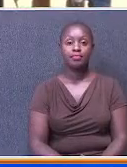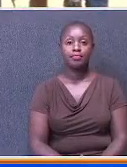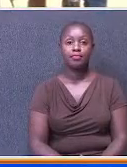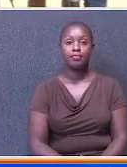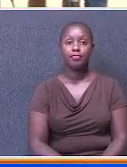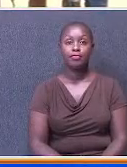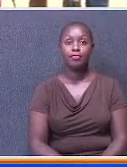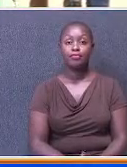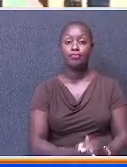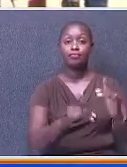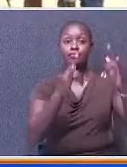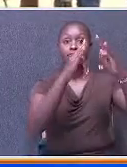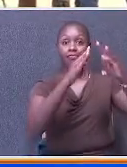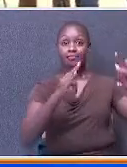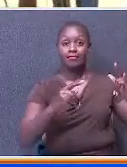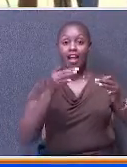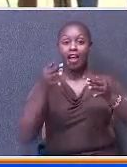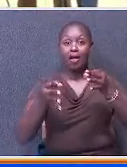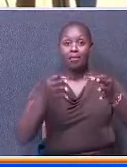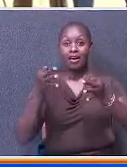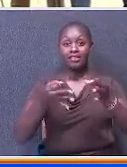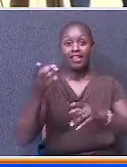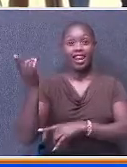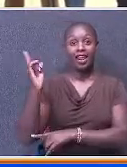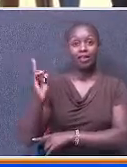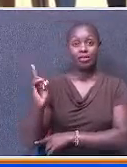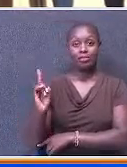Katika kambi ya jeshi Embakasi, Nairobi,